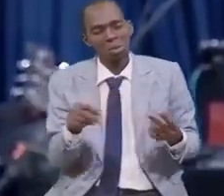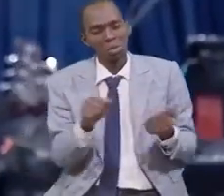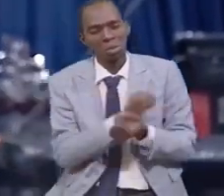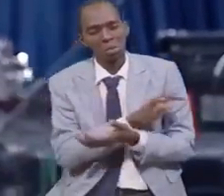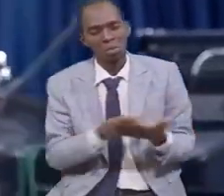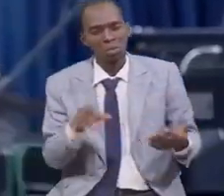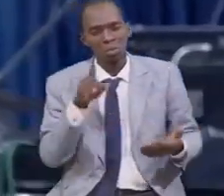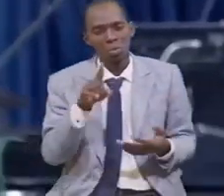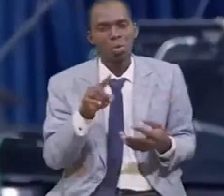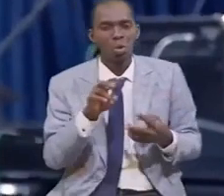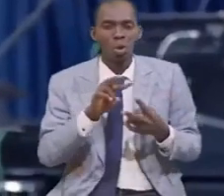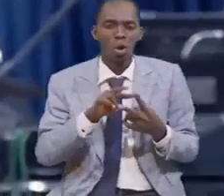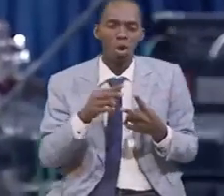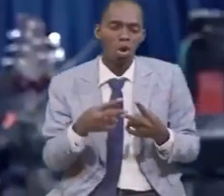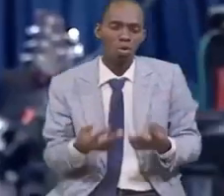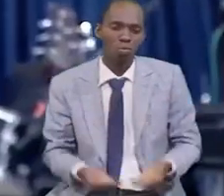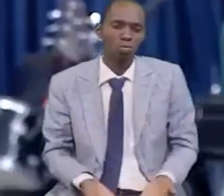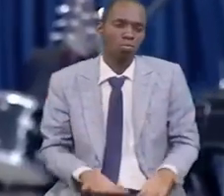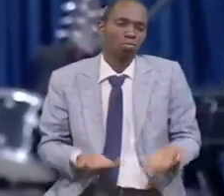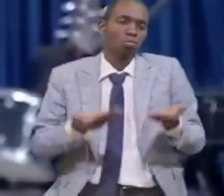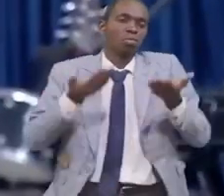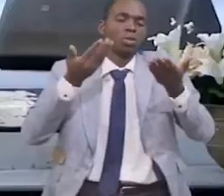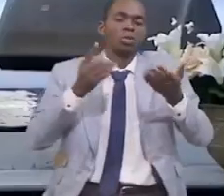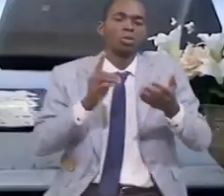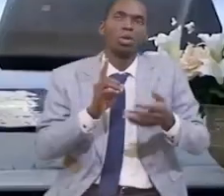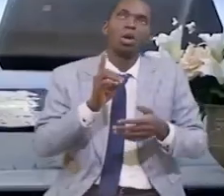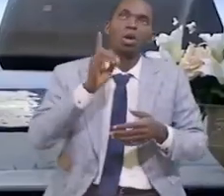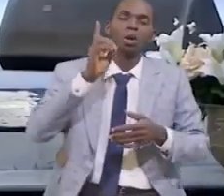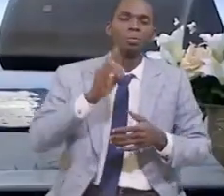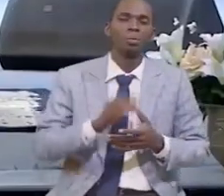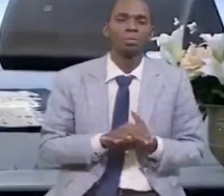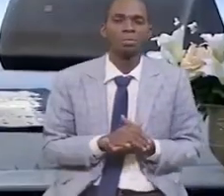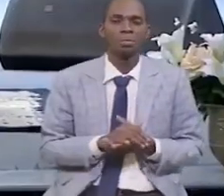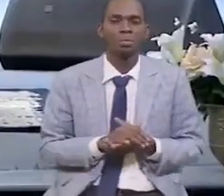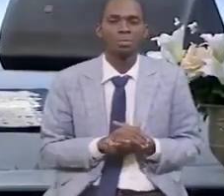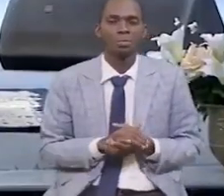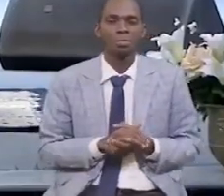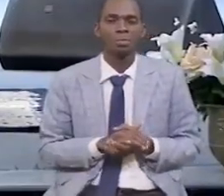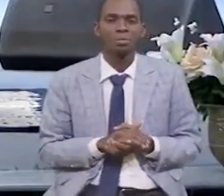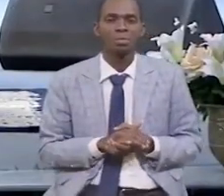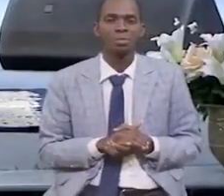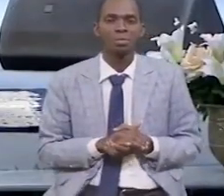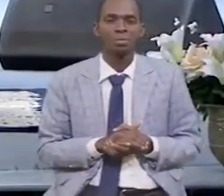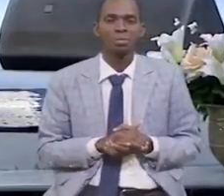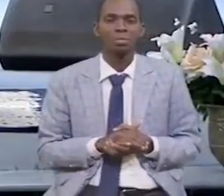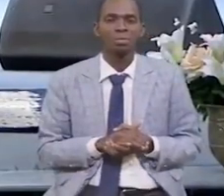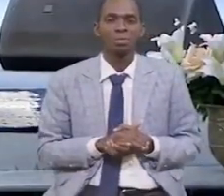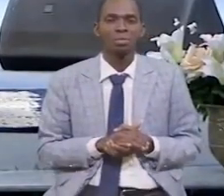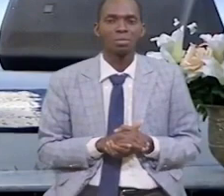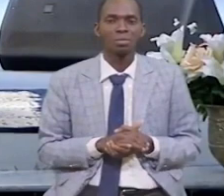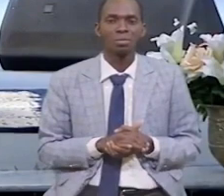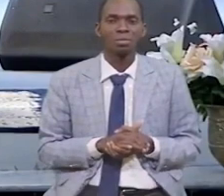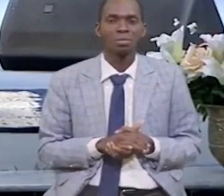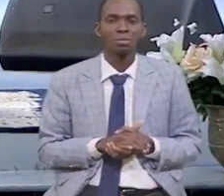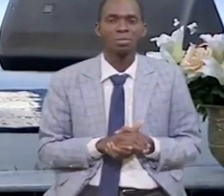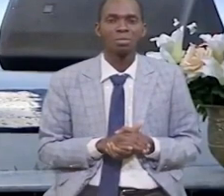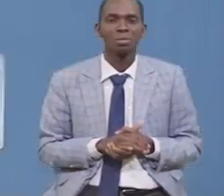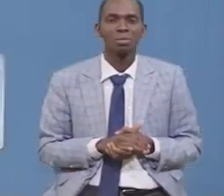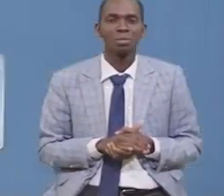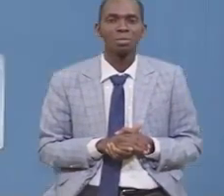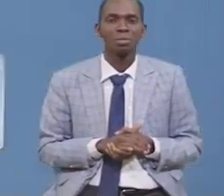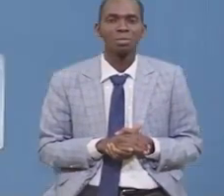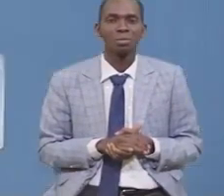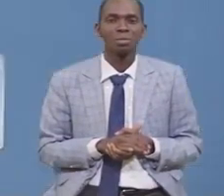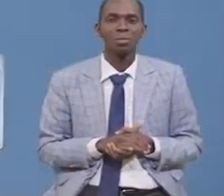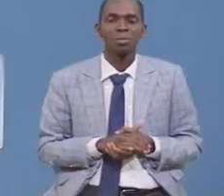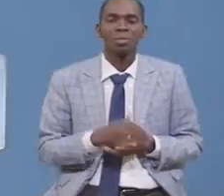raise you up. మీ గురించి మీరు మాట్లాడుకునే మాటలు మిమ్మల్ని పాడైనా చేస్తాయి లేక ఔన్నత్యానికైనా తీసుకొస్తాయి. The